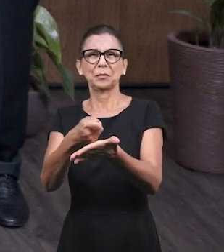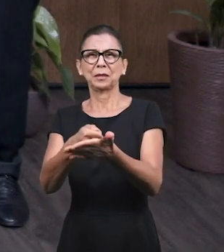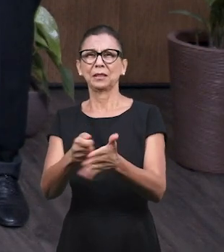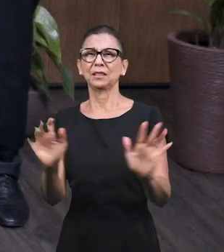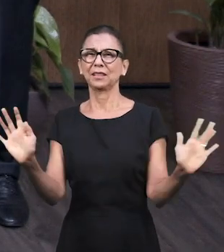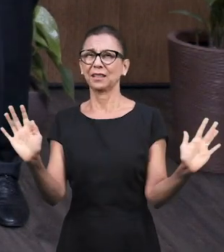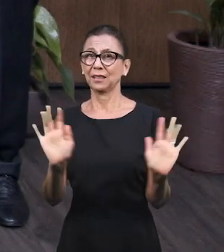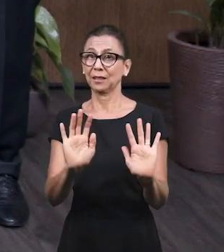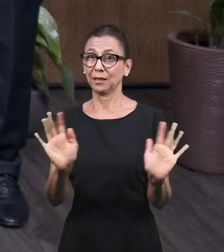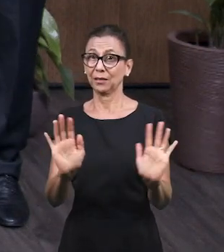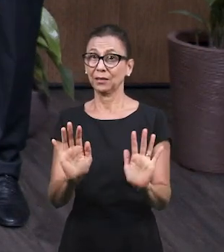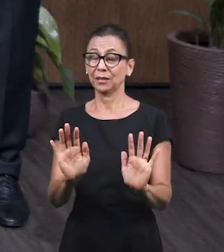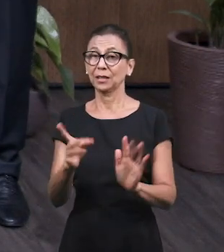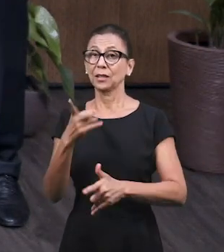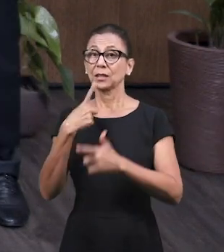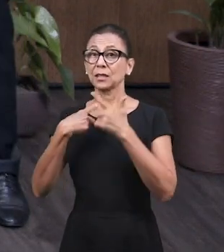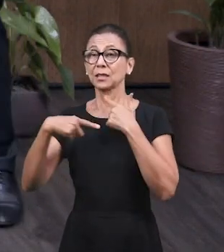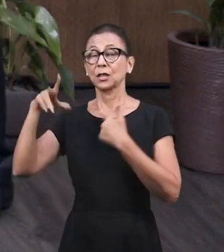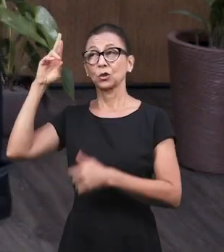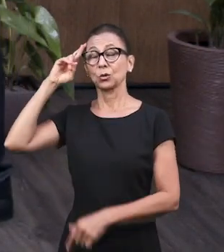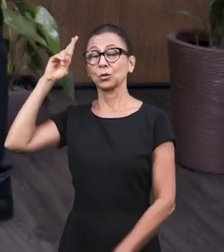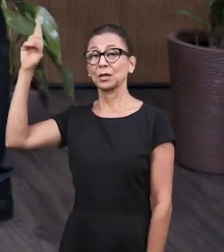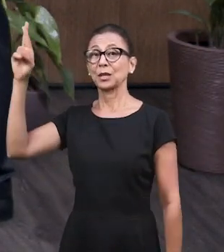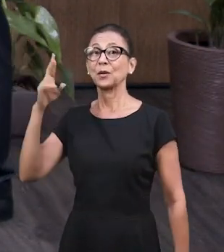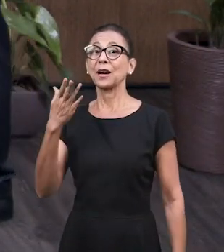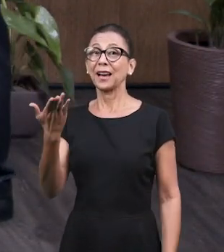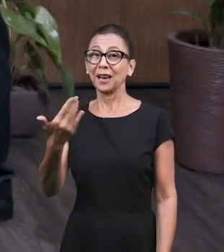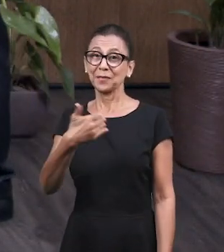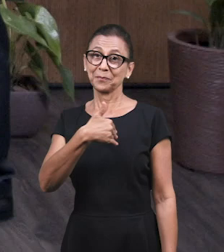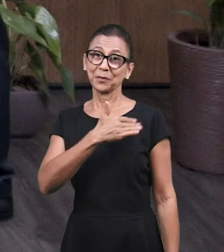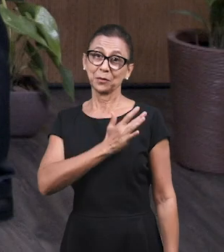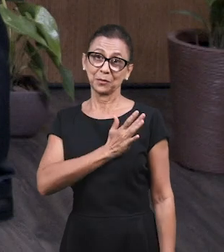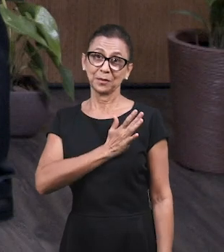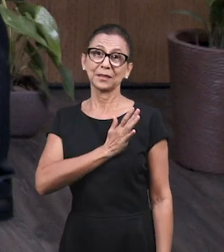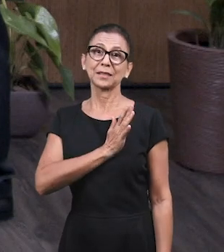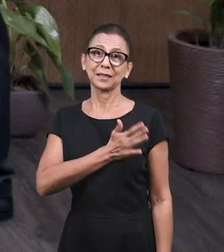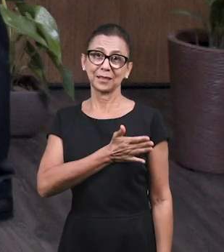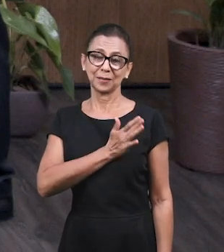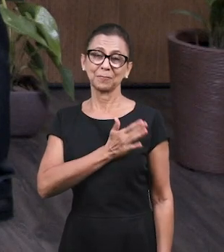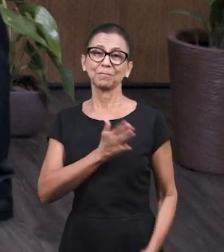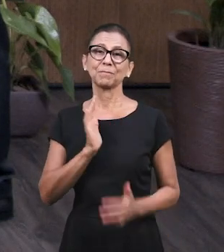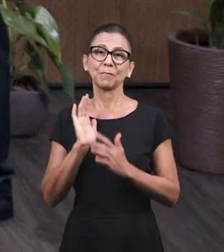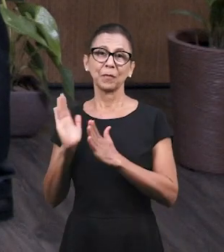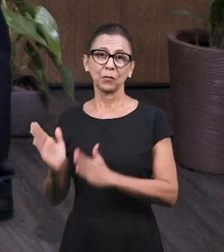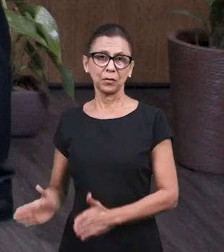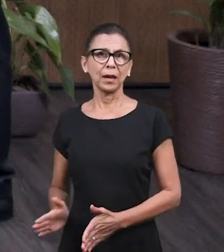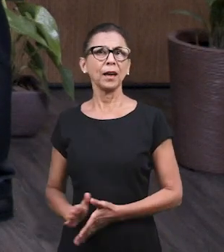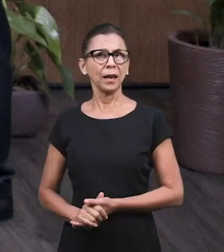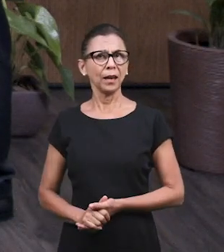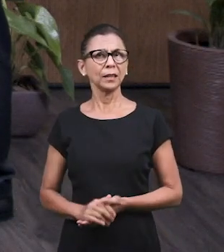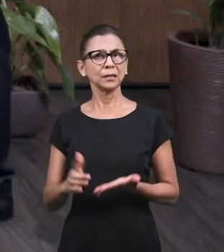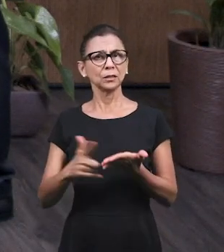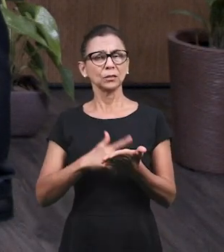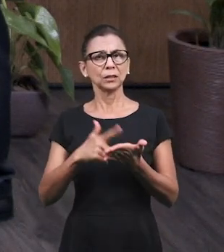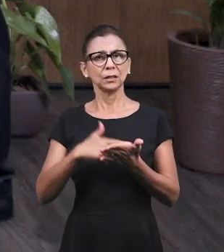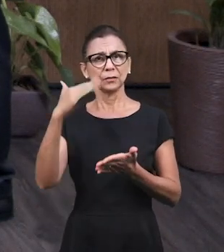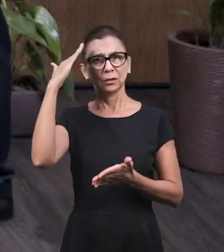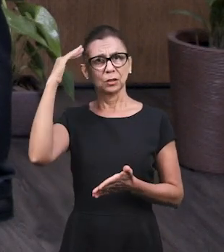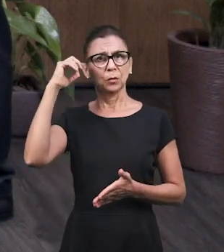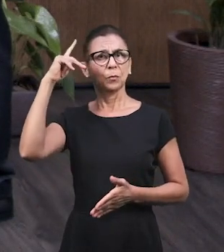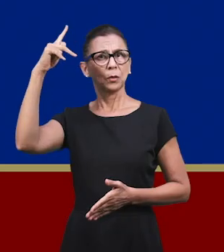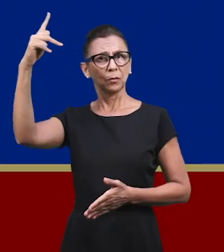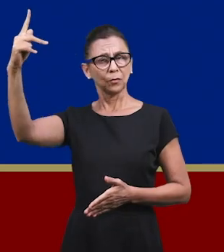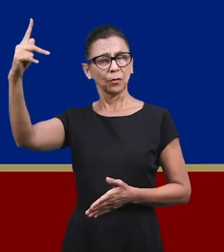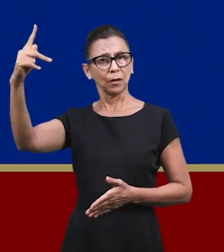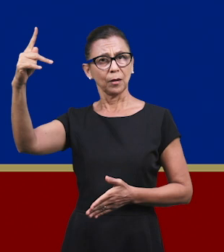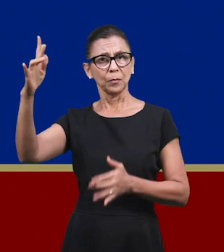cela de nous. Il n'est pas en train de vouloir recouvrir ce qu'il nous a donné. Ce